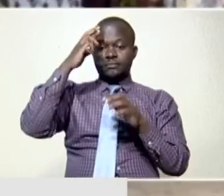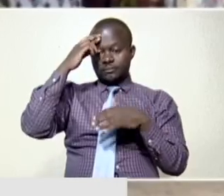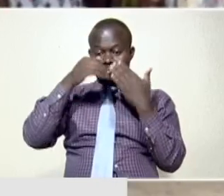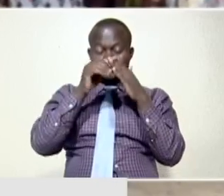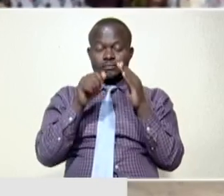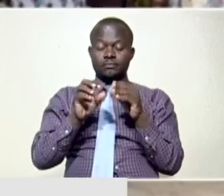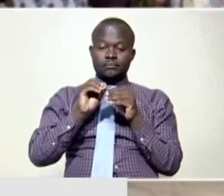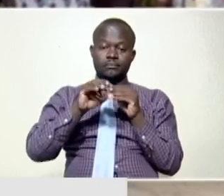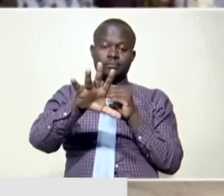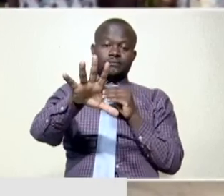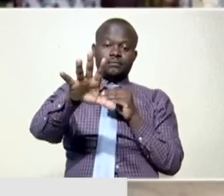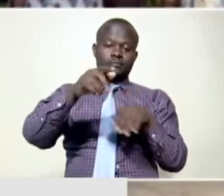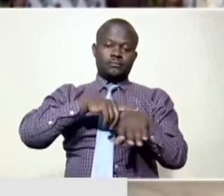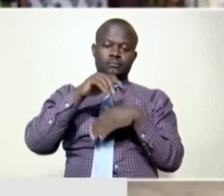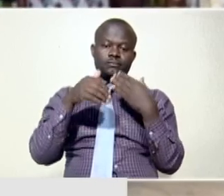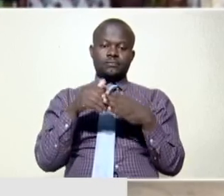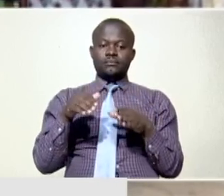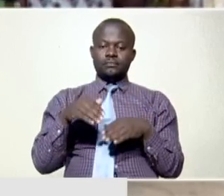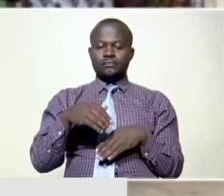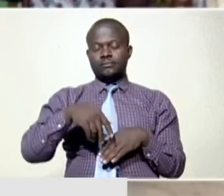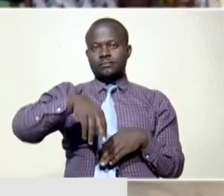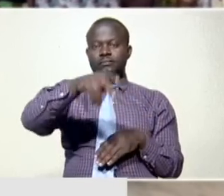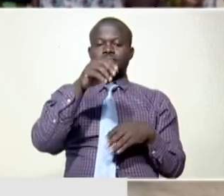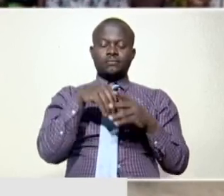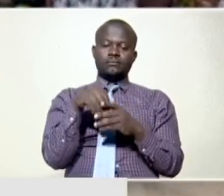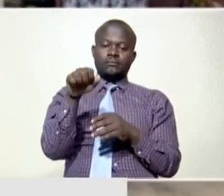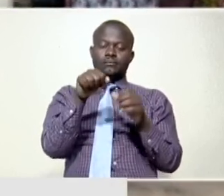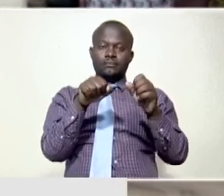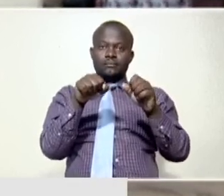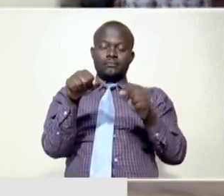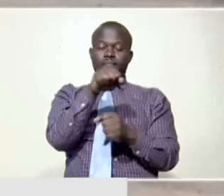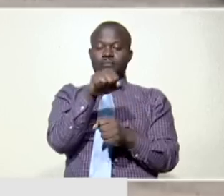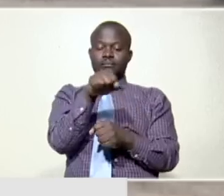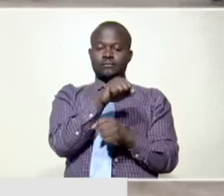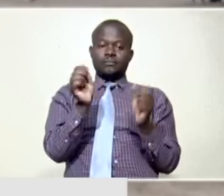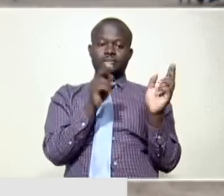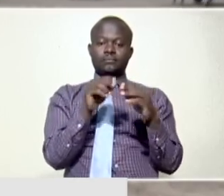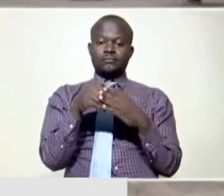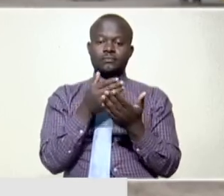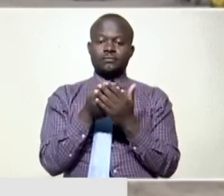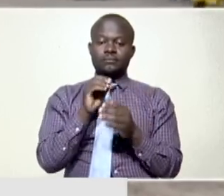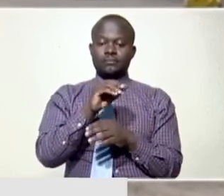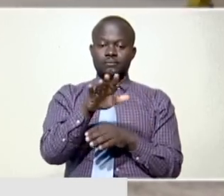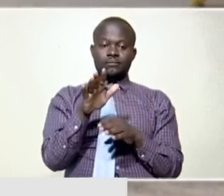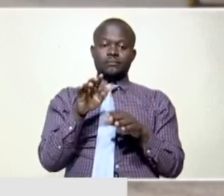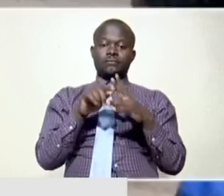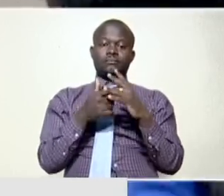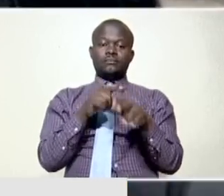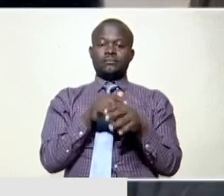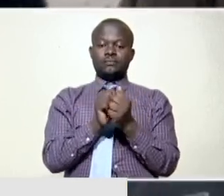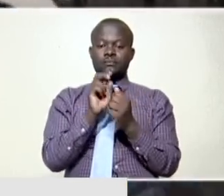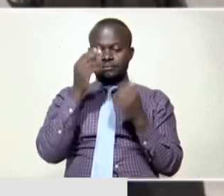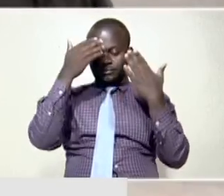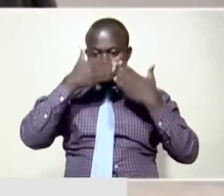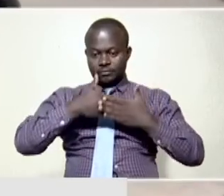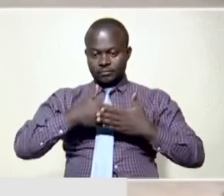bagomba gucana amatara igihe cyose bari mu rugendo. Naho abatwara imodoka zisanzwe basabwe gucana amatara y'urugendo guhera saa 12